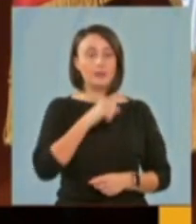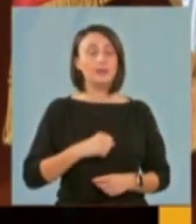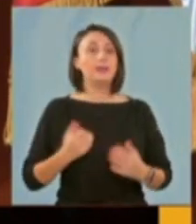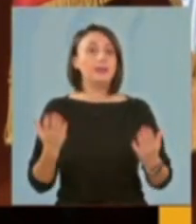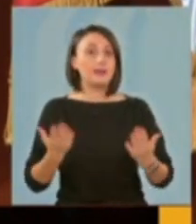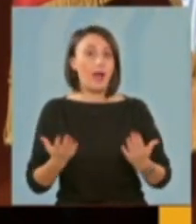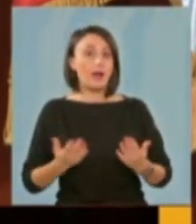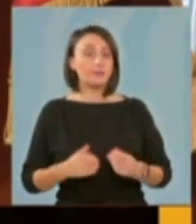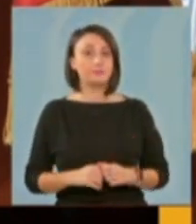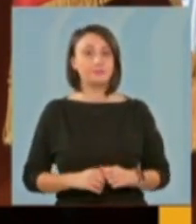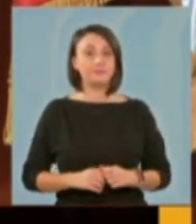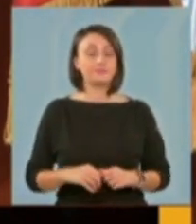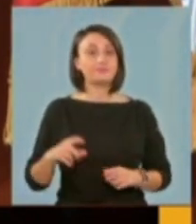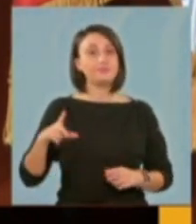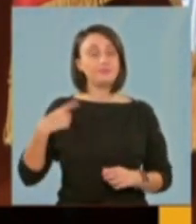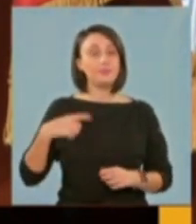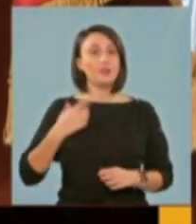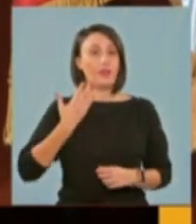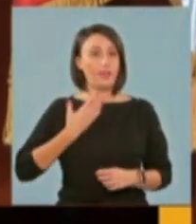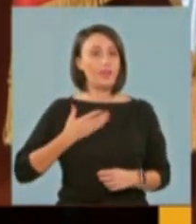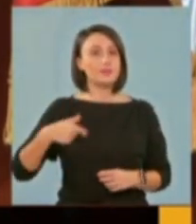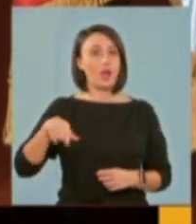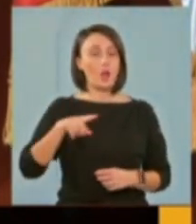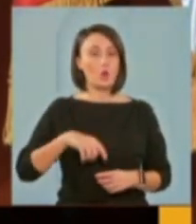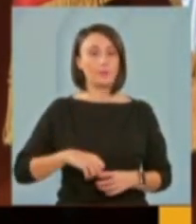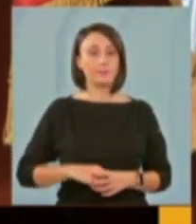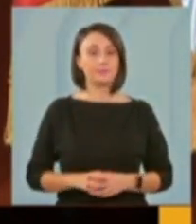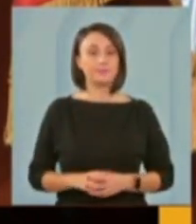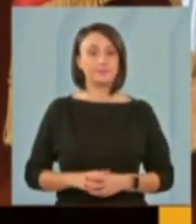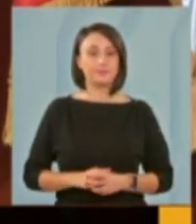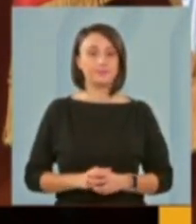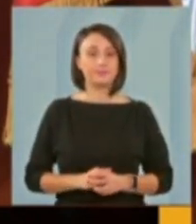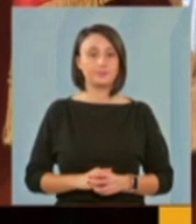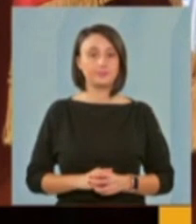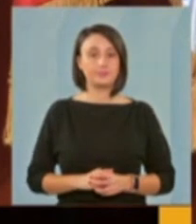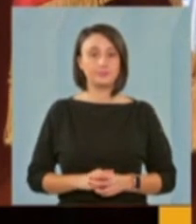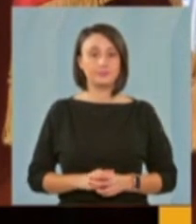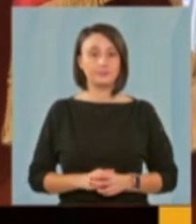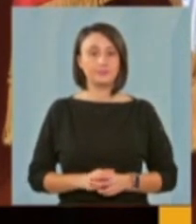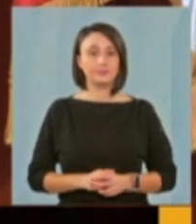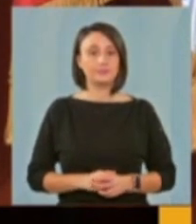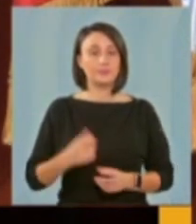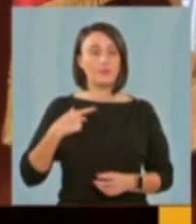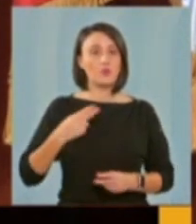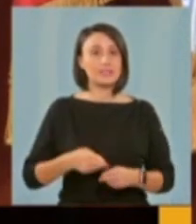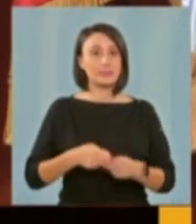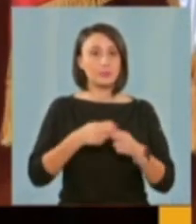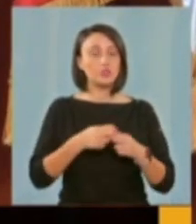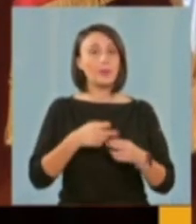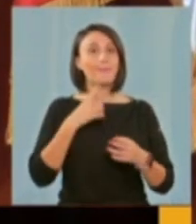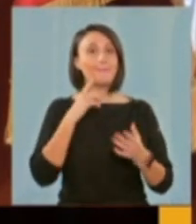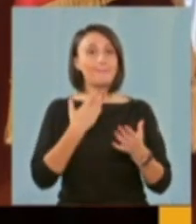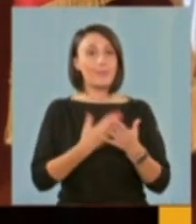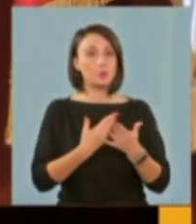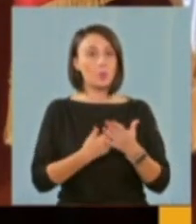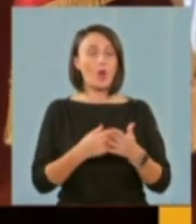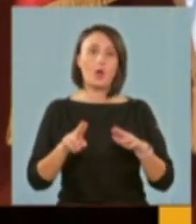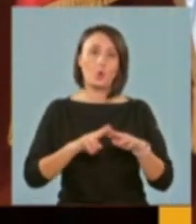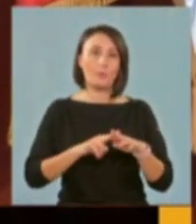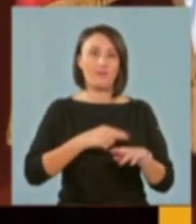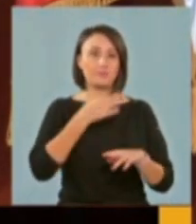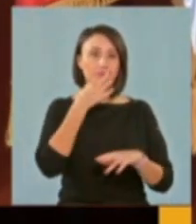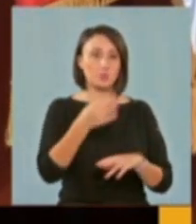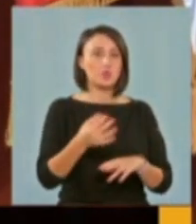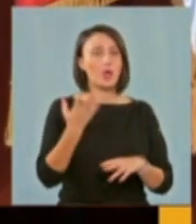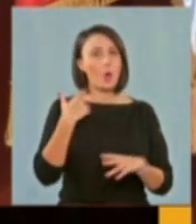care vă este intenția și vă vor sprijini pentru că, așa cum vă